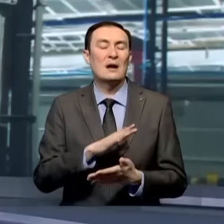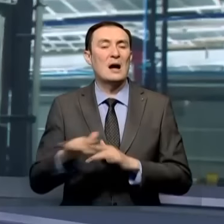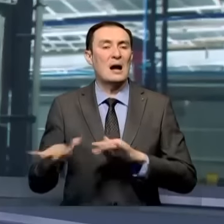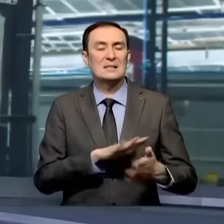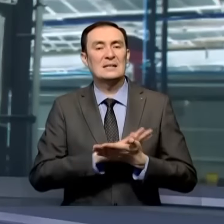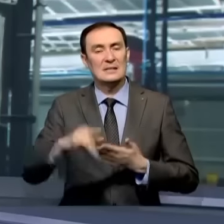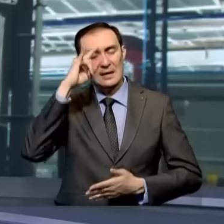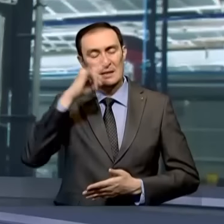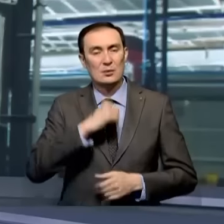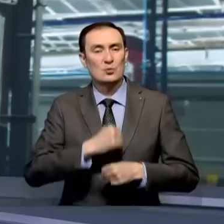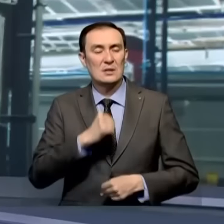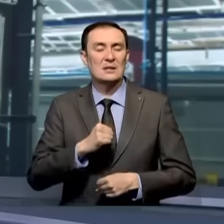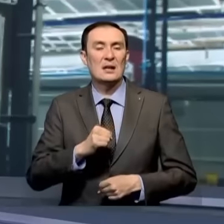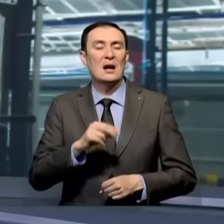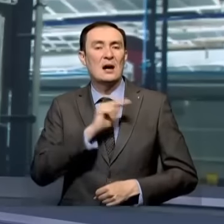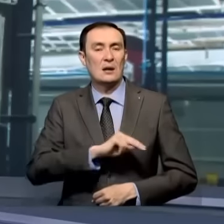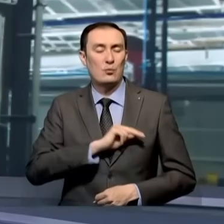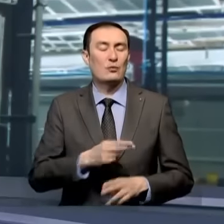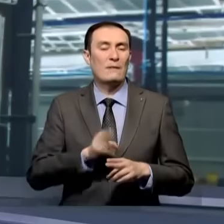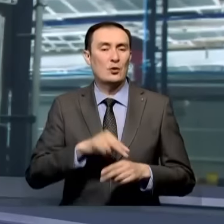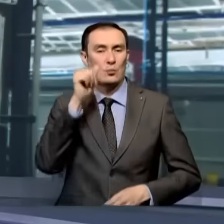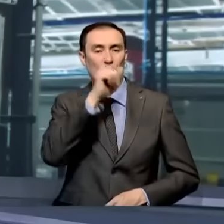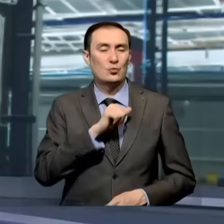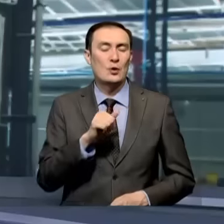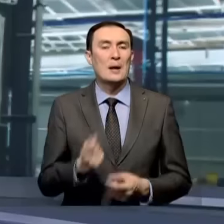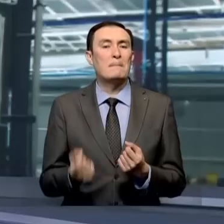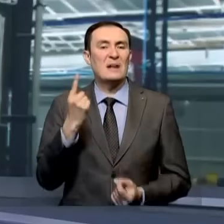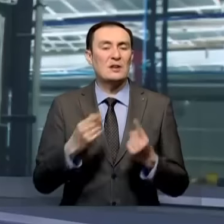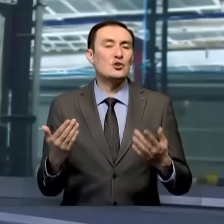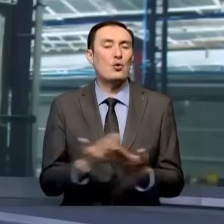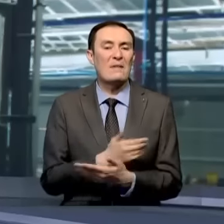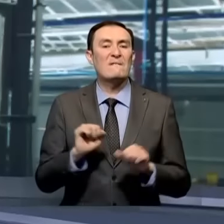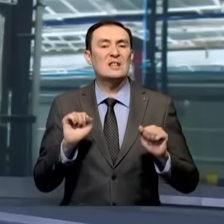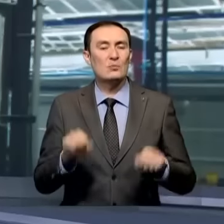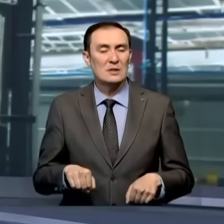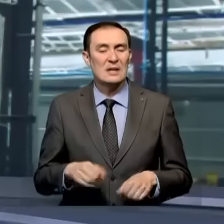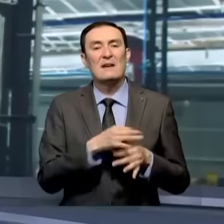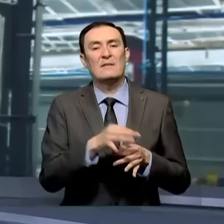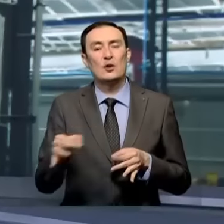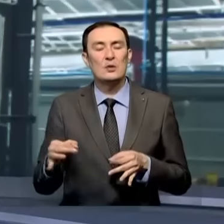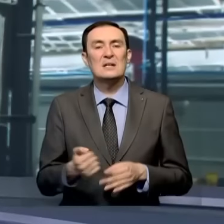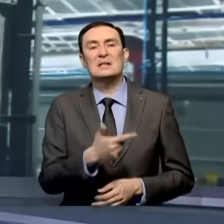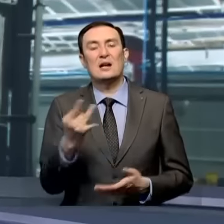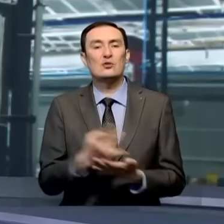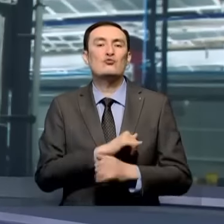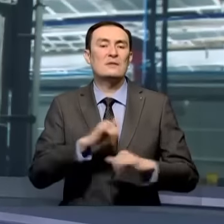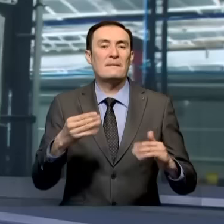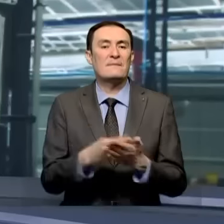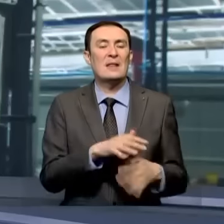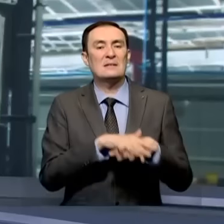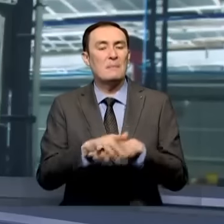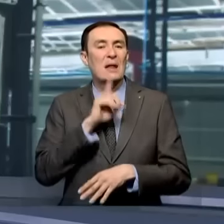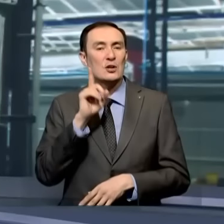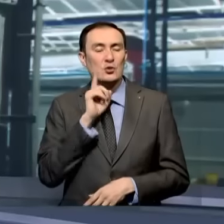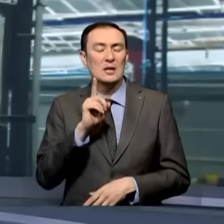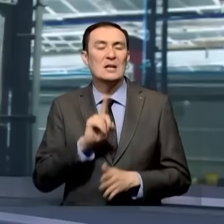Казахстан» намерены усилить эко-работу. В этом году для этого появились и новые возможности. В регионе в несколько раз увеличили финансирование